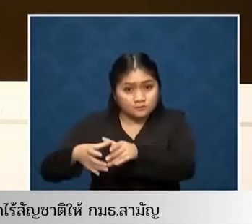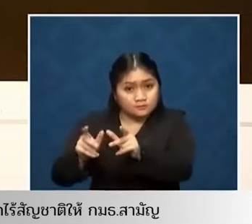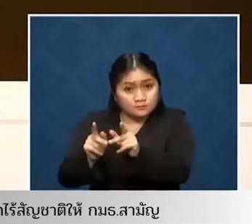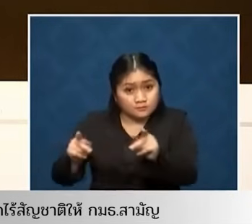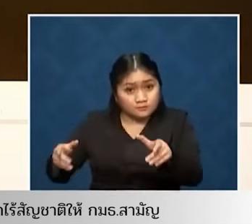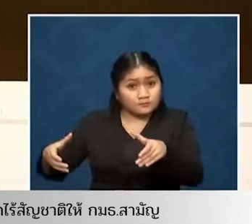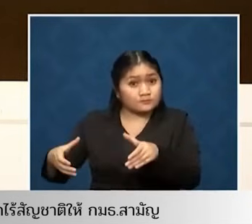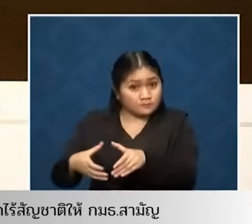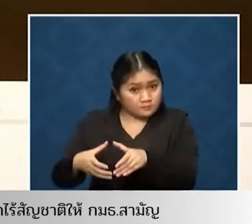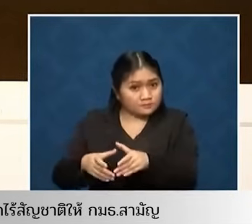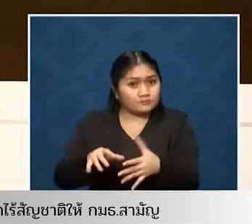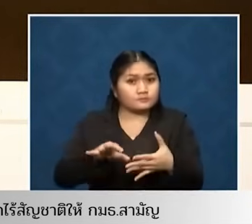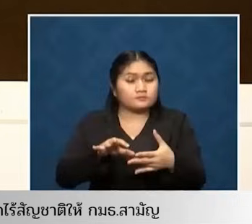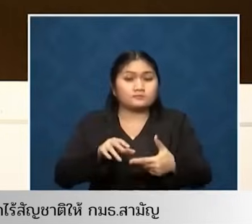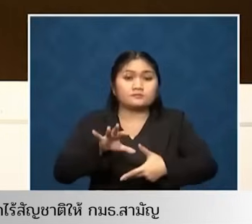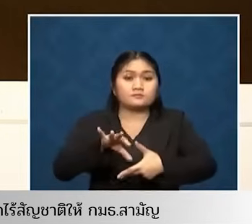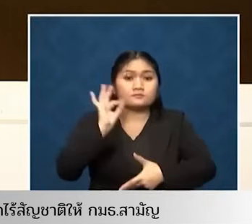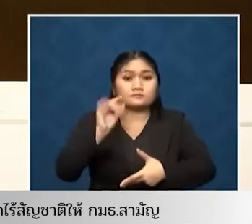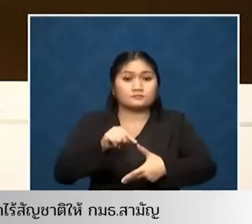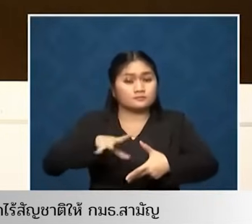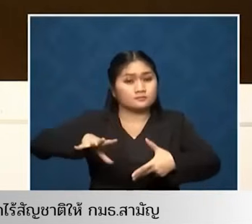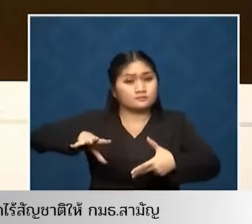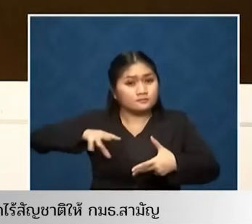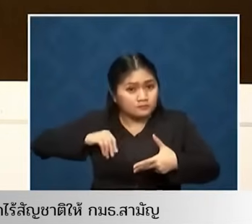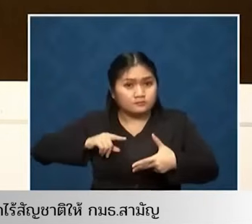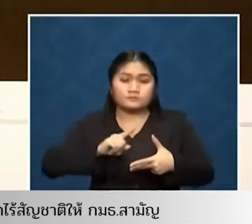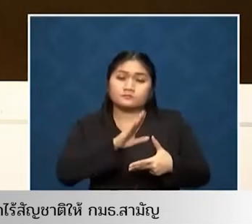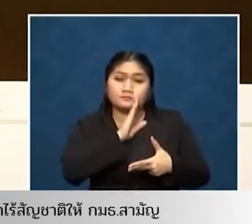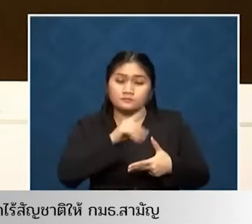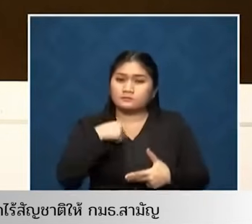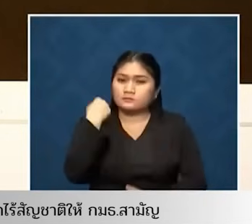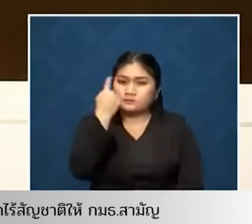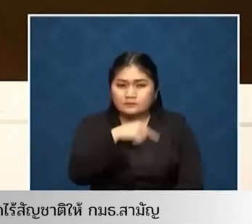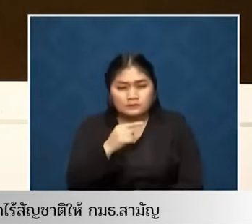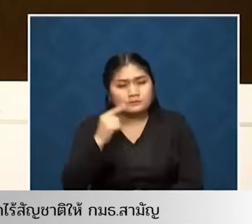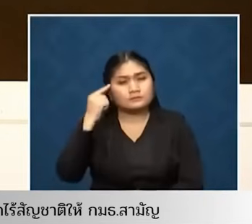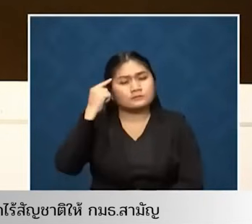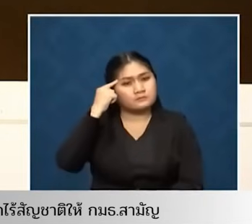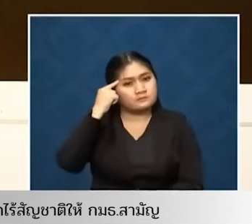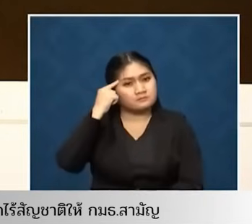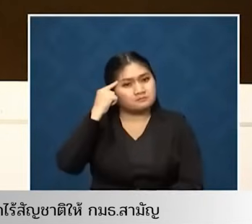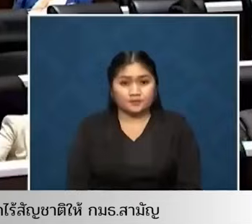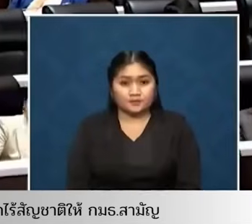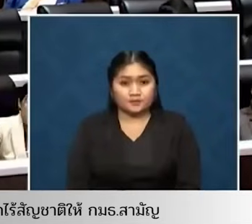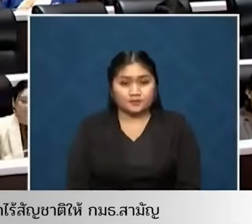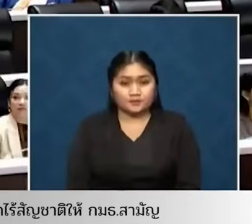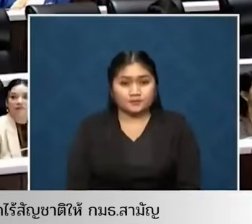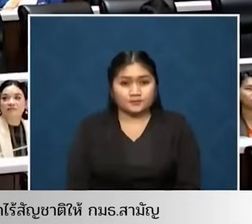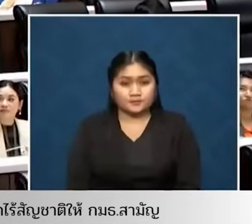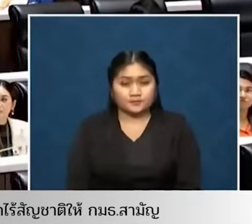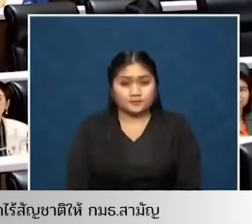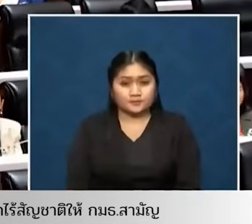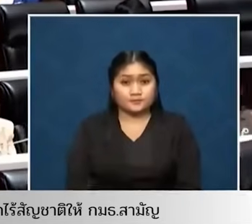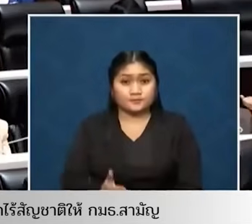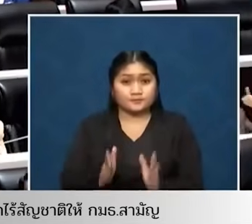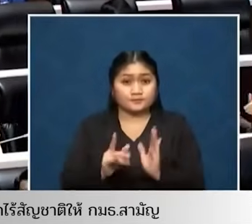การวิสามัญพิจารณาแนวทางการจัดการศึกษาสำหรับเด็กที่ไม่มีหลักฐานทะเบียนหรือไม่มีสัญชาติไทยที่นายปรมีไวยจงเ